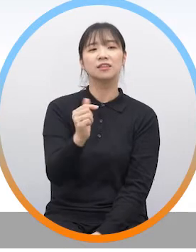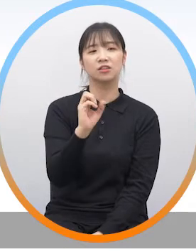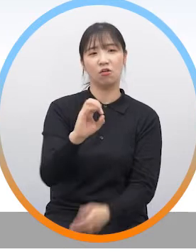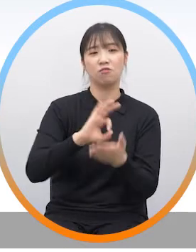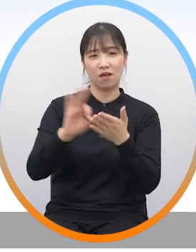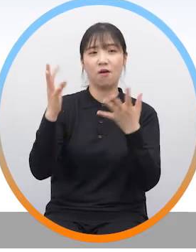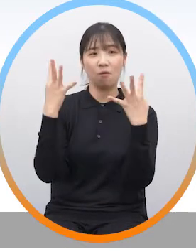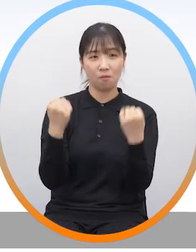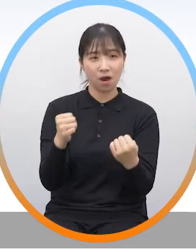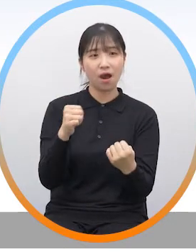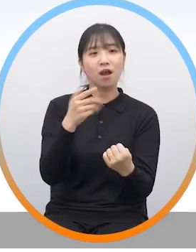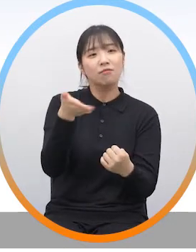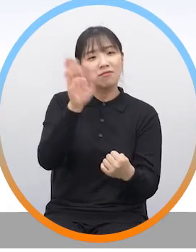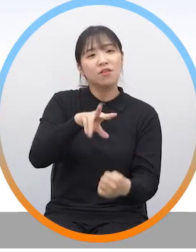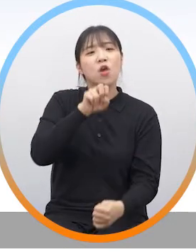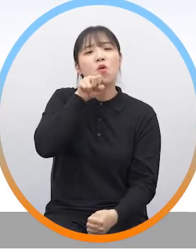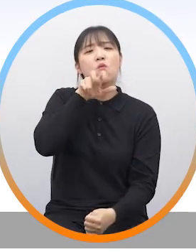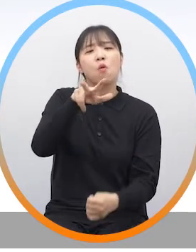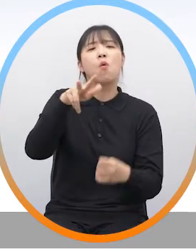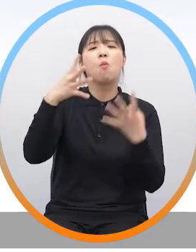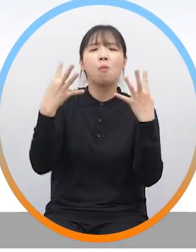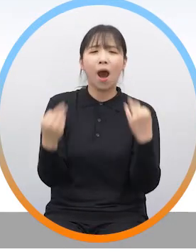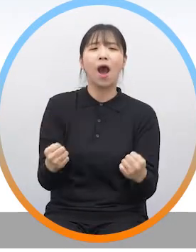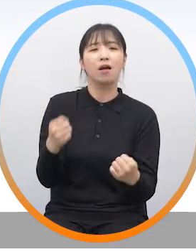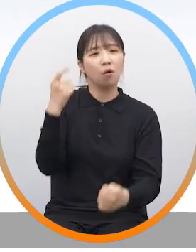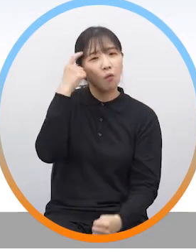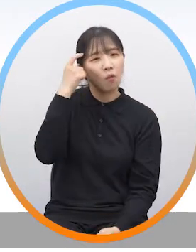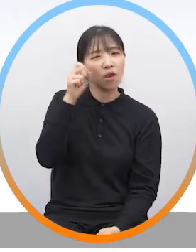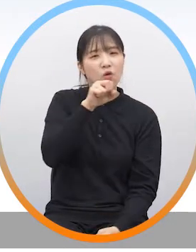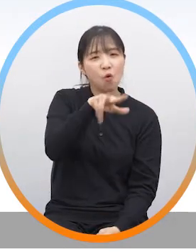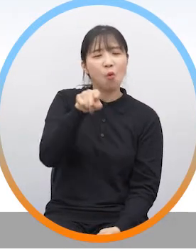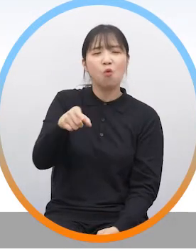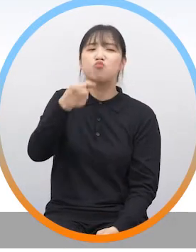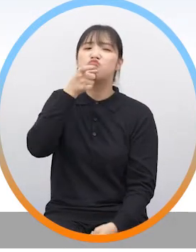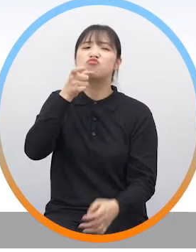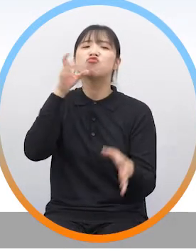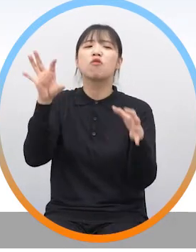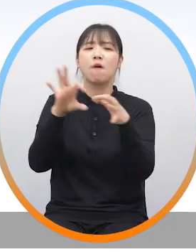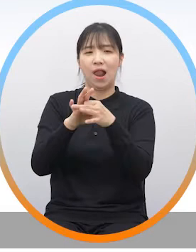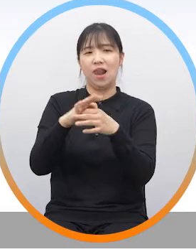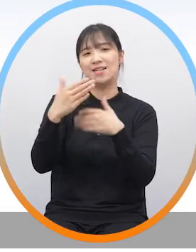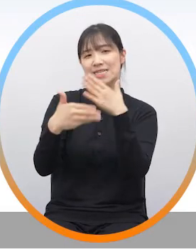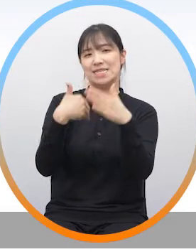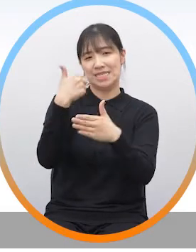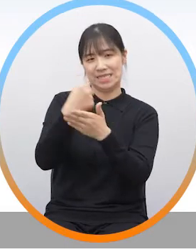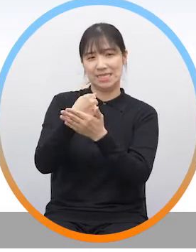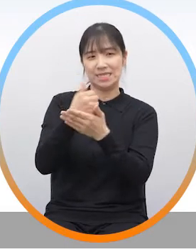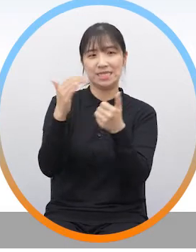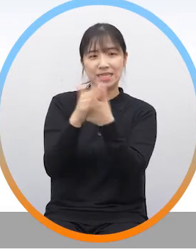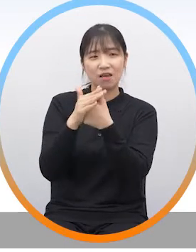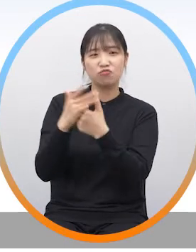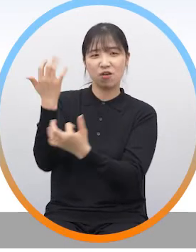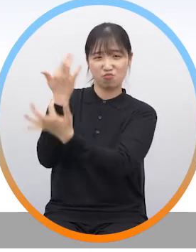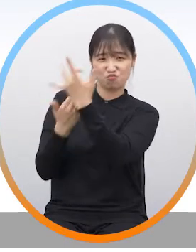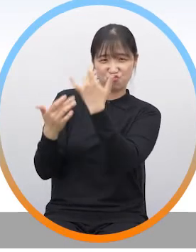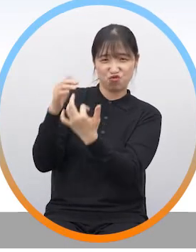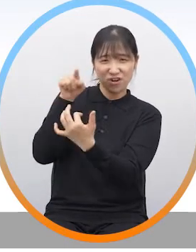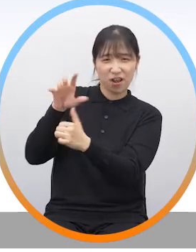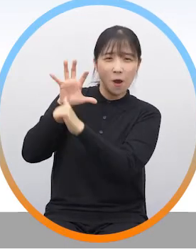때 용을 많이 쓰는 것은 용은 무르신이기 때문에 불의 기운을 누른다는